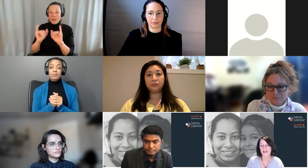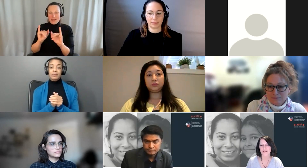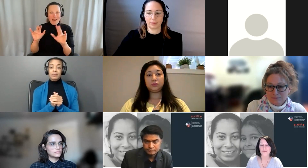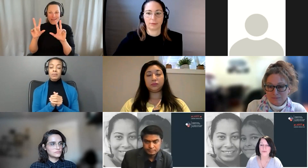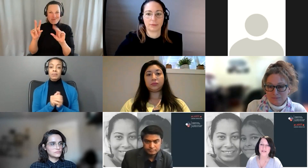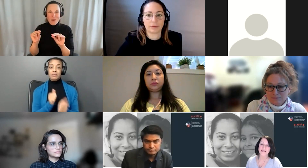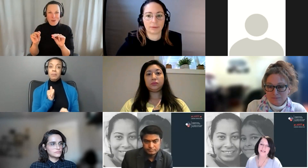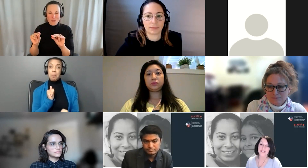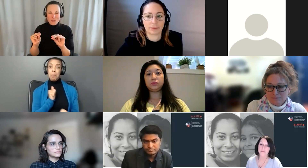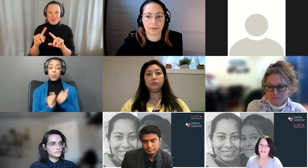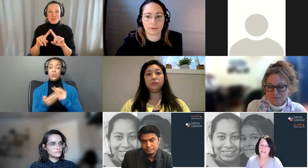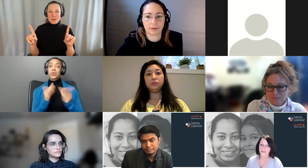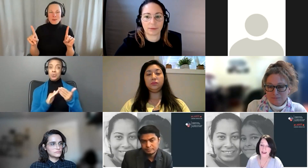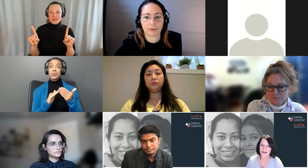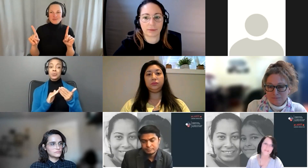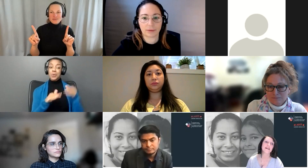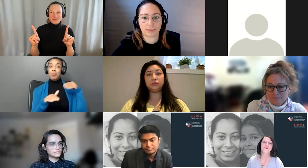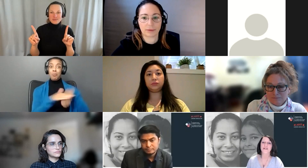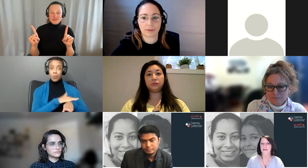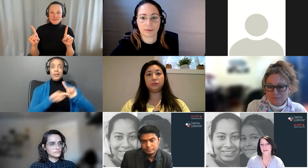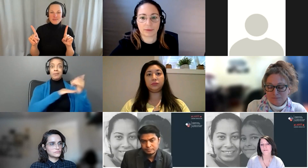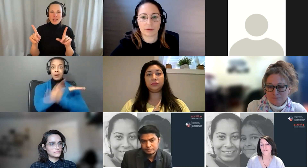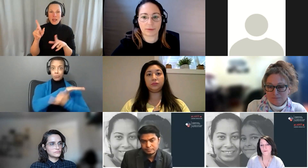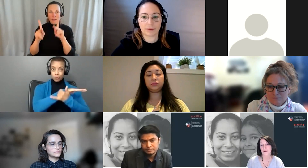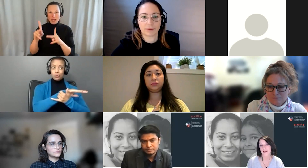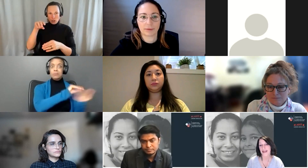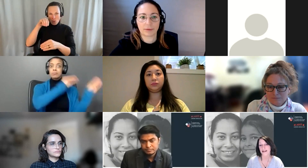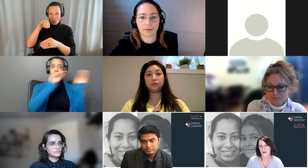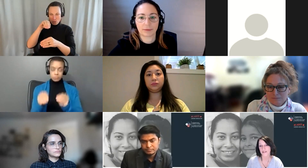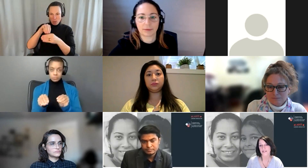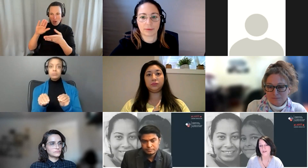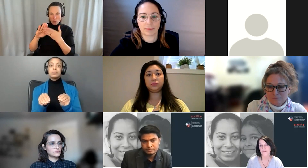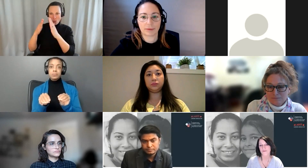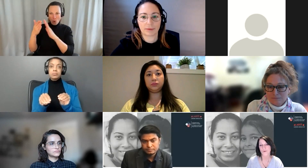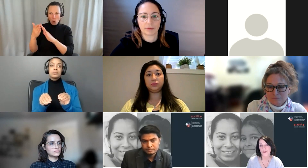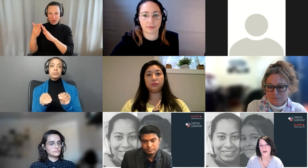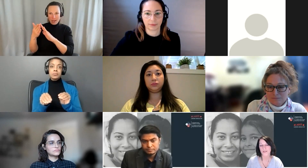mais les membres de notre communauté qui sont nés ailleurs,